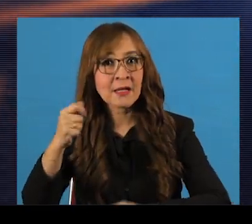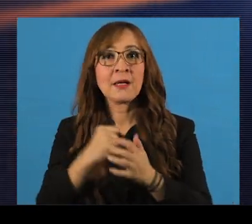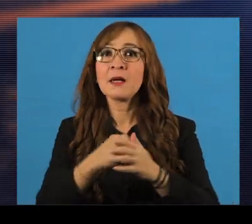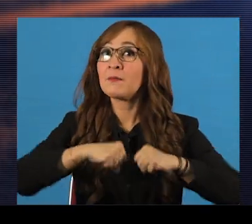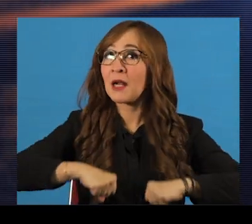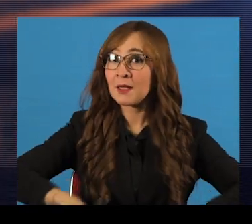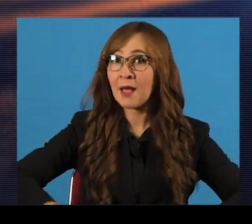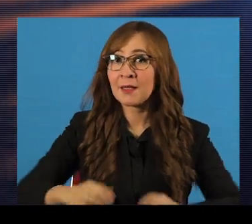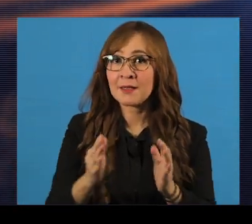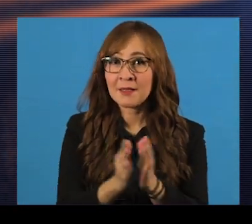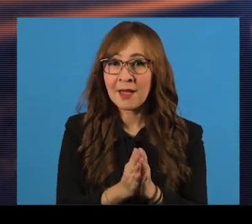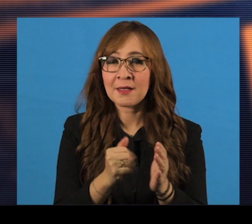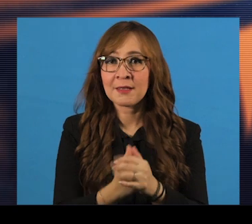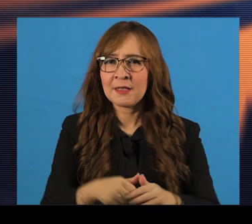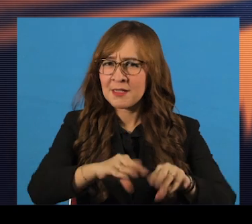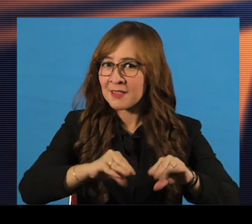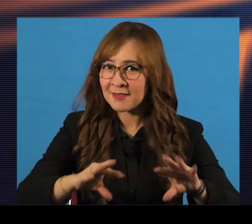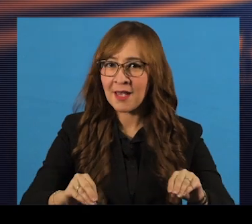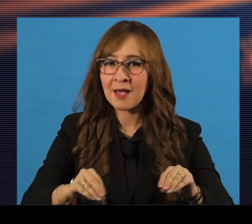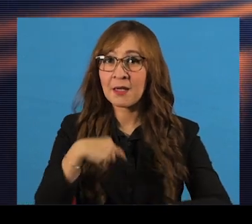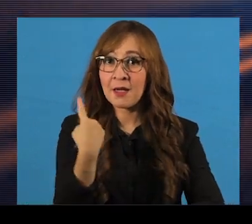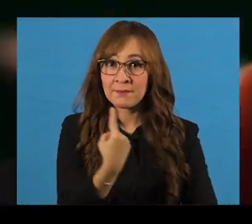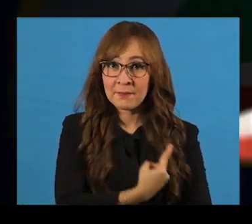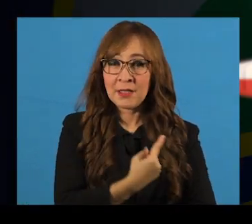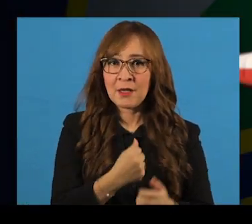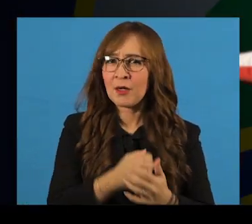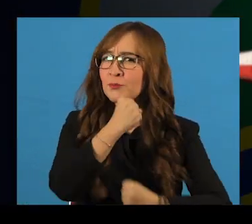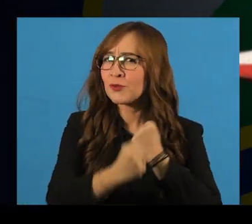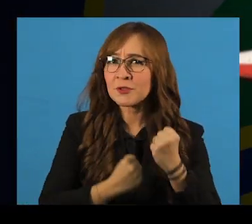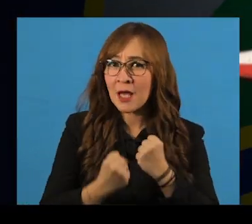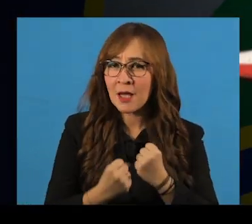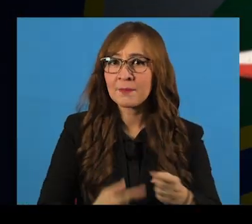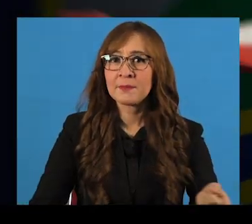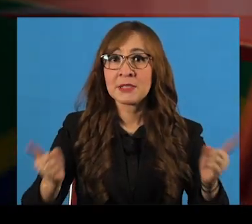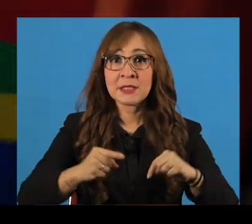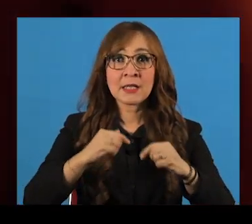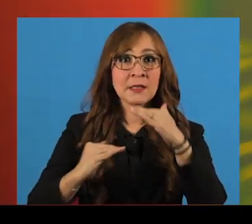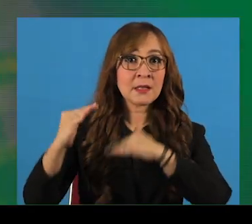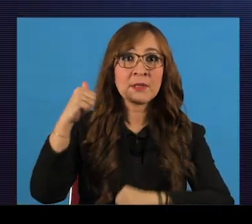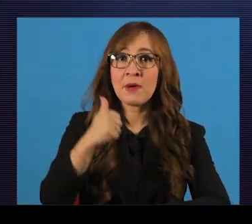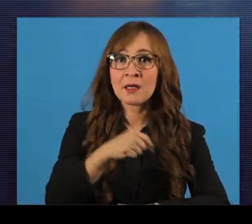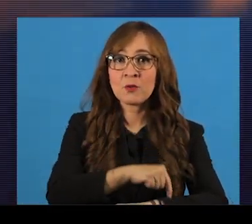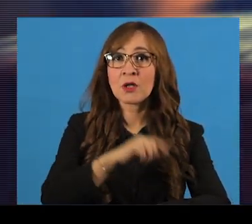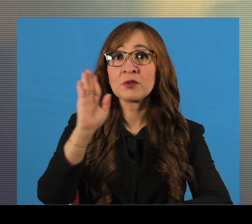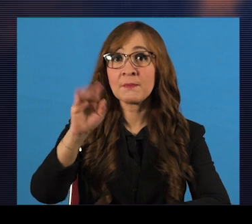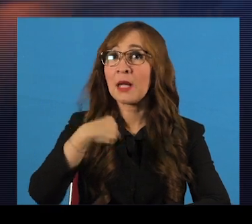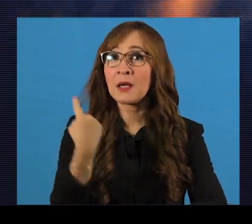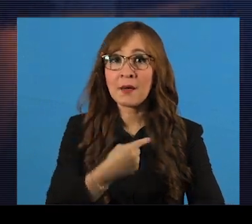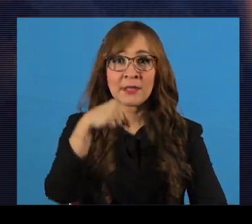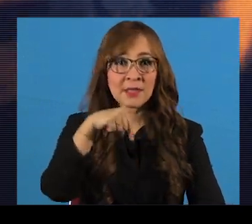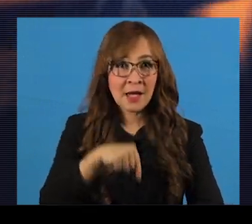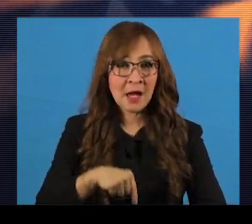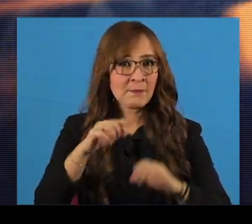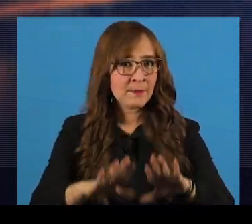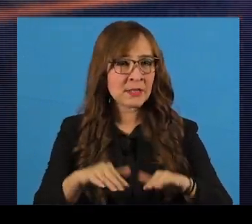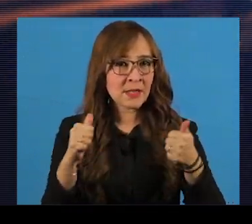kehormatan, keberanian, serta kerja keras. Kami akan berusaha menjadi lebih baik karena masa depan kami